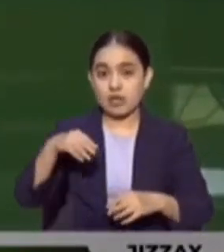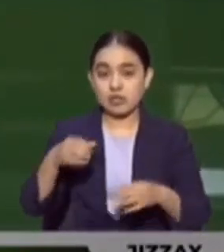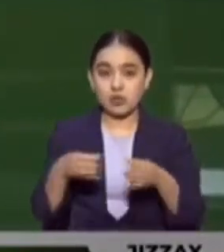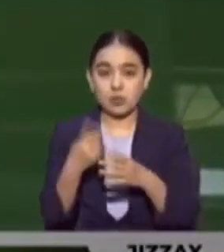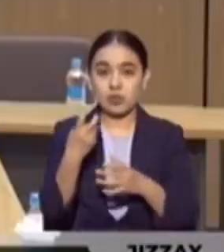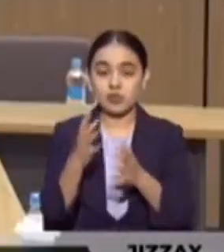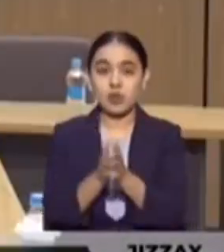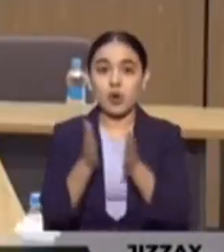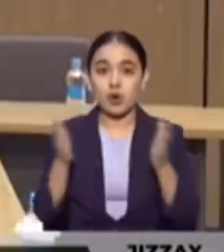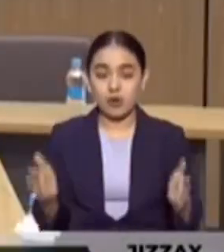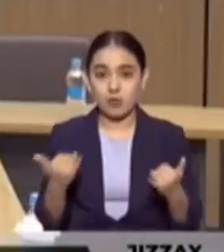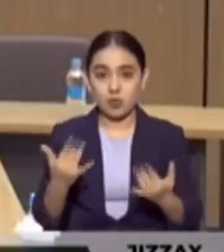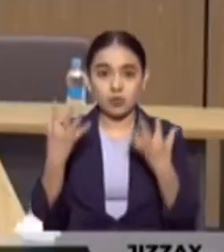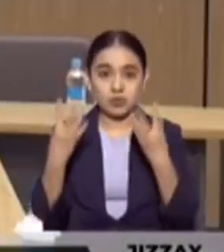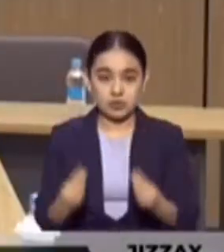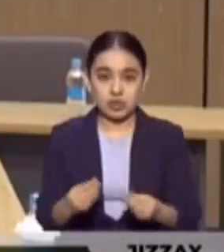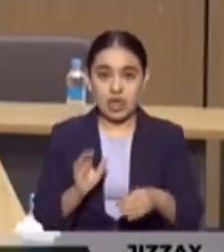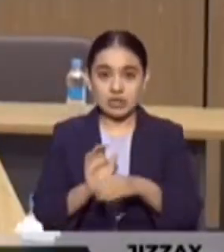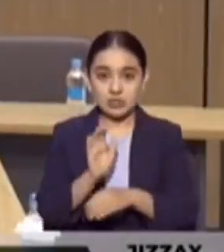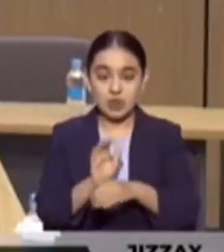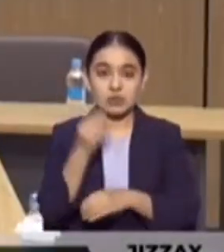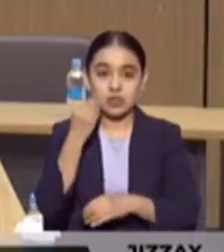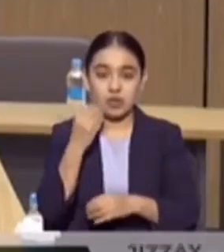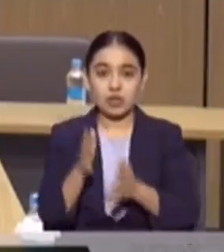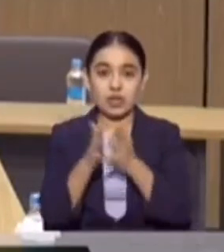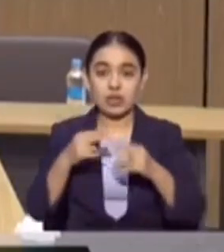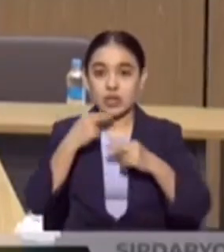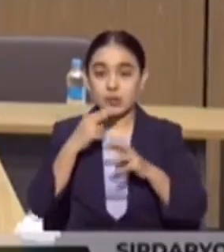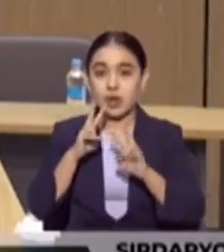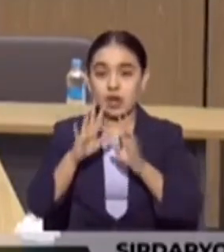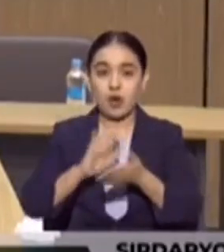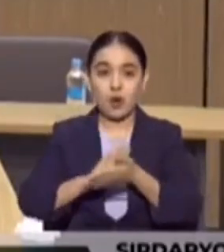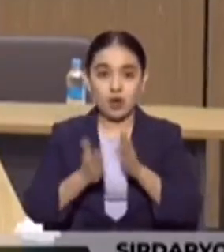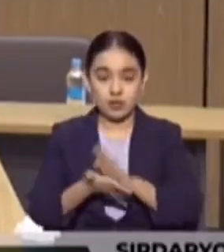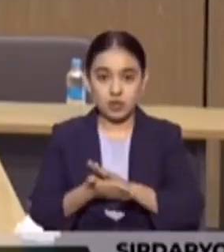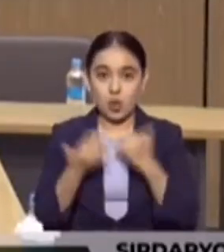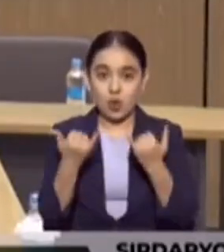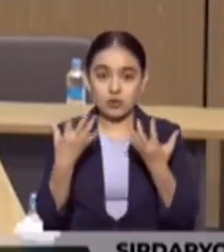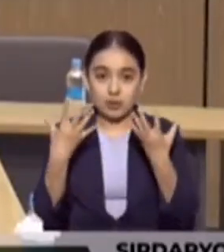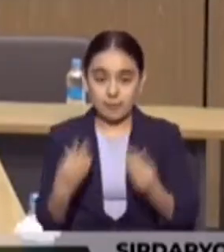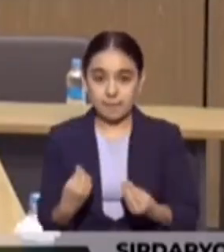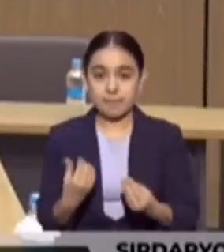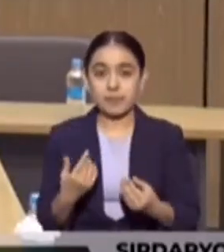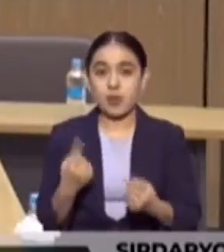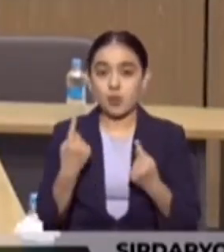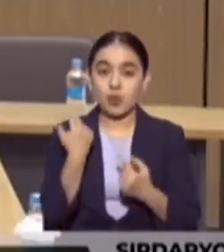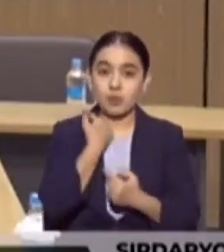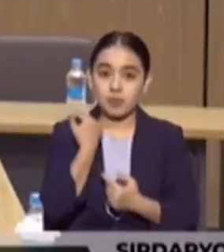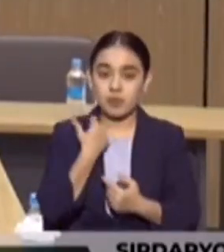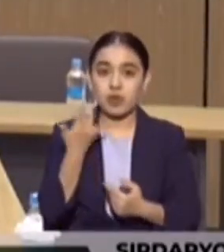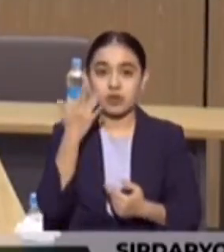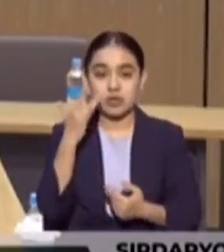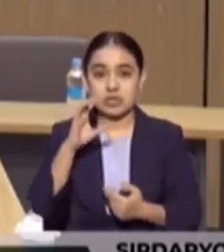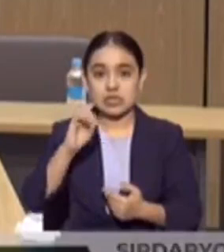oshdi. Mana bugungi kunda eksport salohiyatiga juda katta e'tibor qaratgan holda hozirgi kunda Buyuk Britaniya,